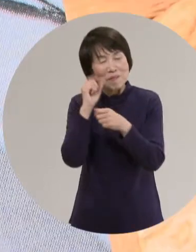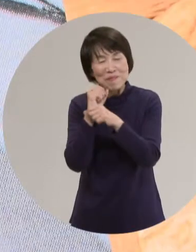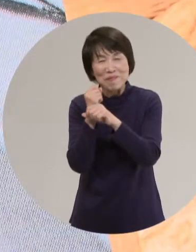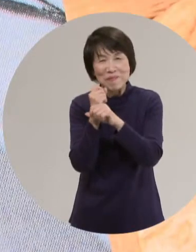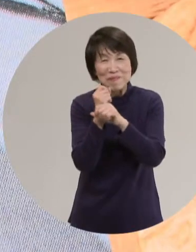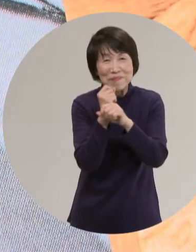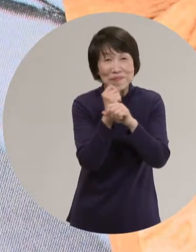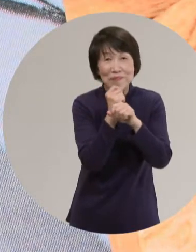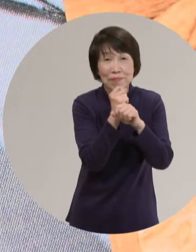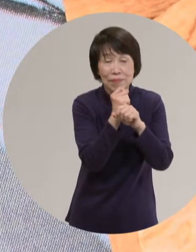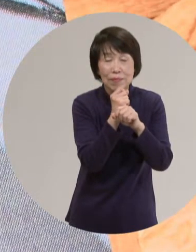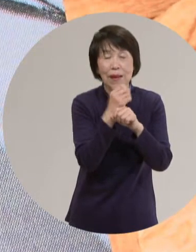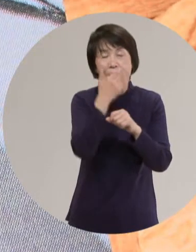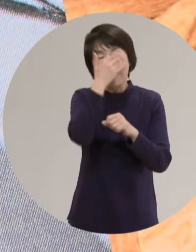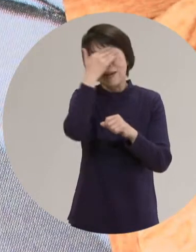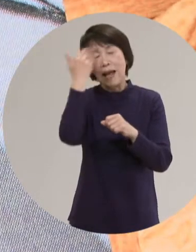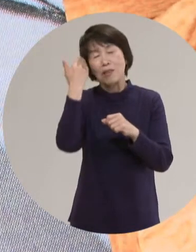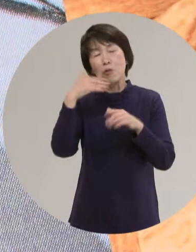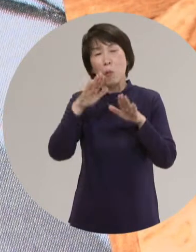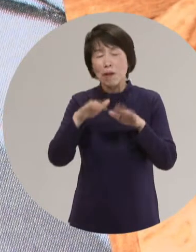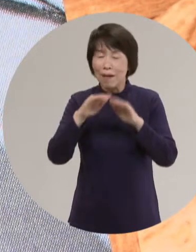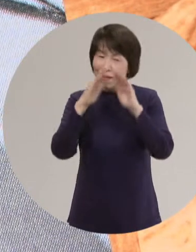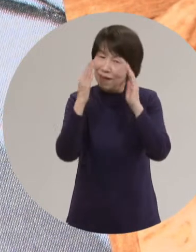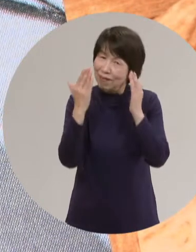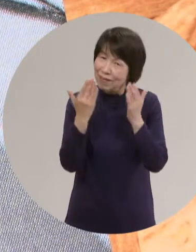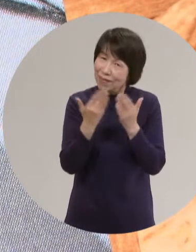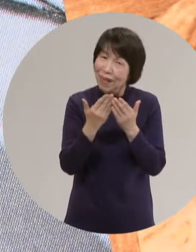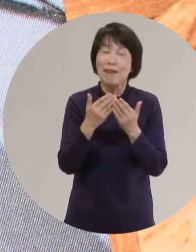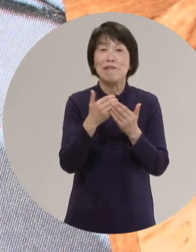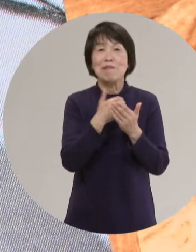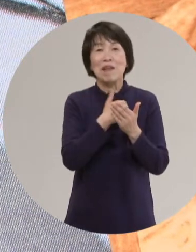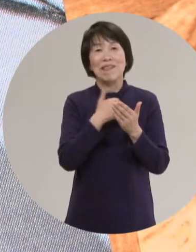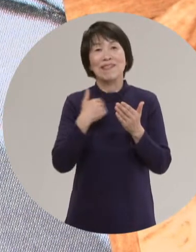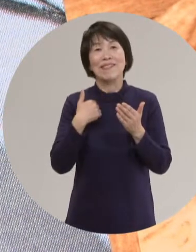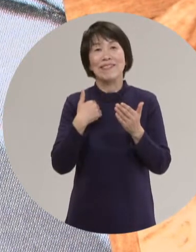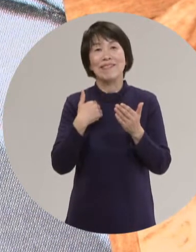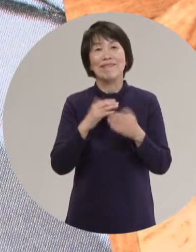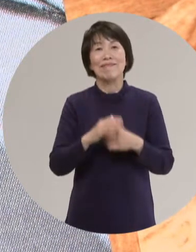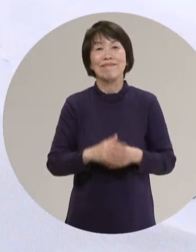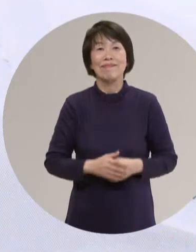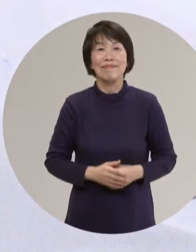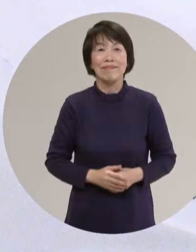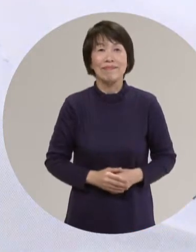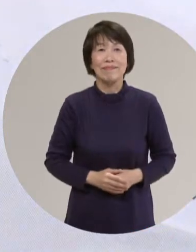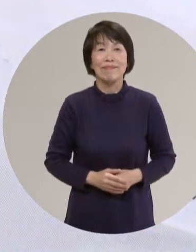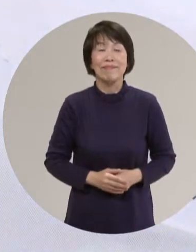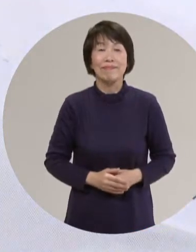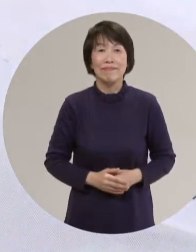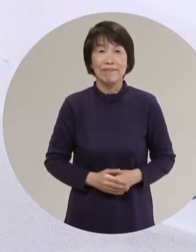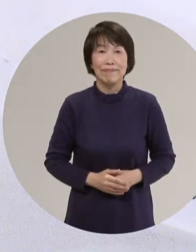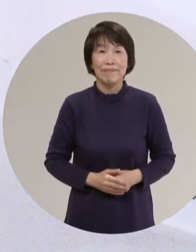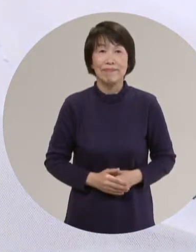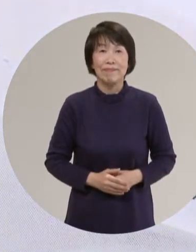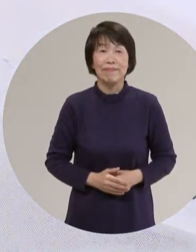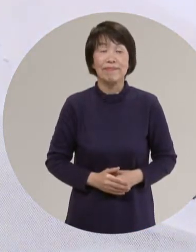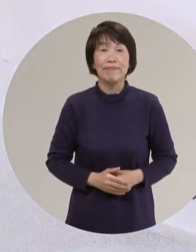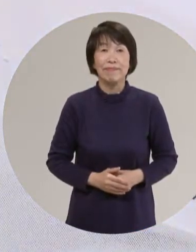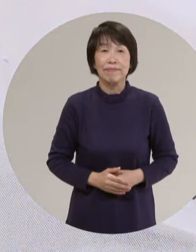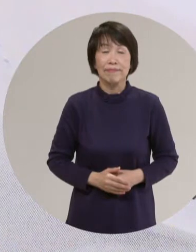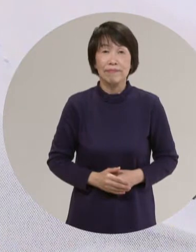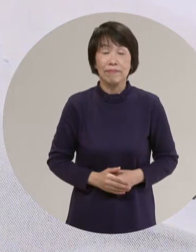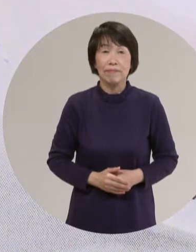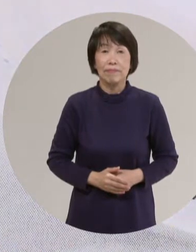ろいろこう工夫を重ねて、一応ようやくここまでなんとか形になったっていう感じですね。は